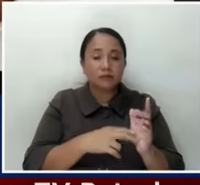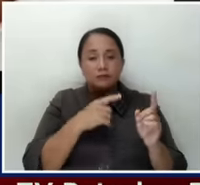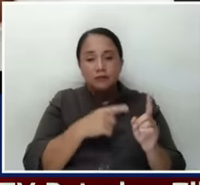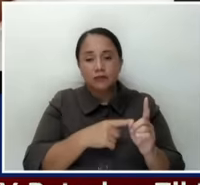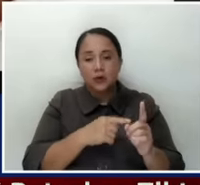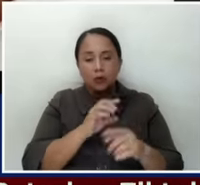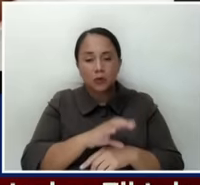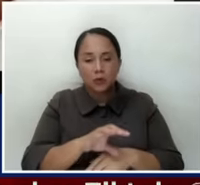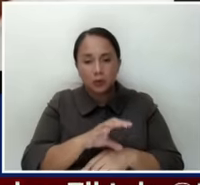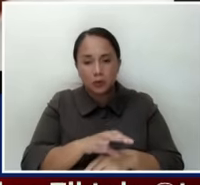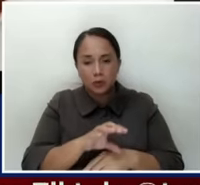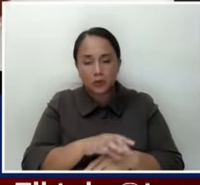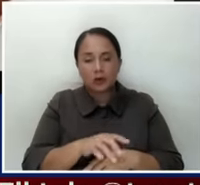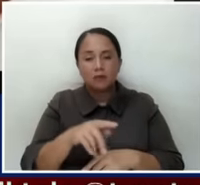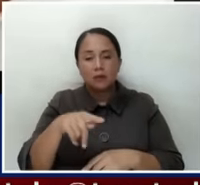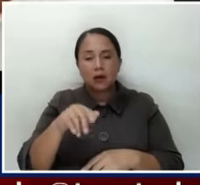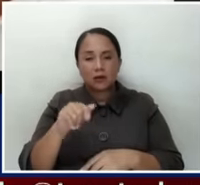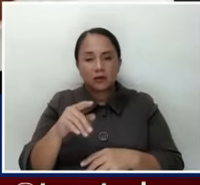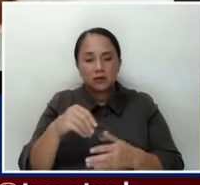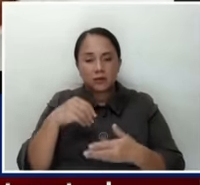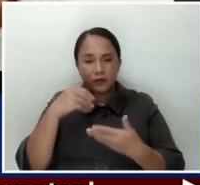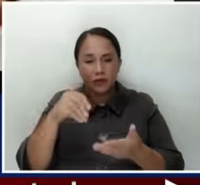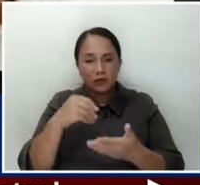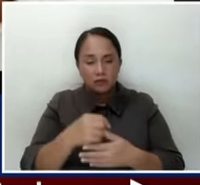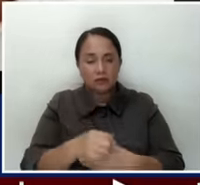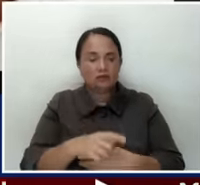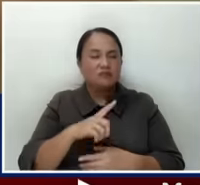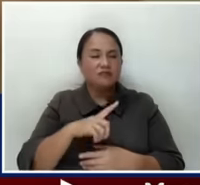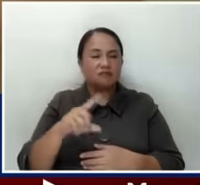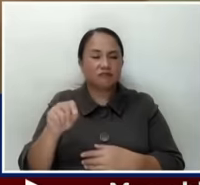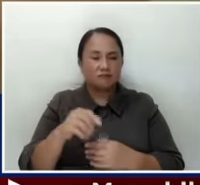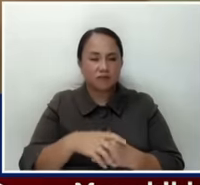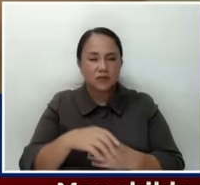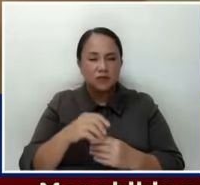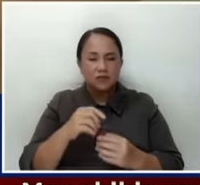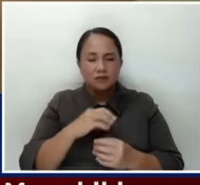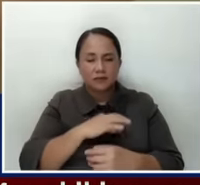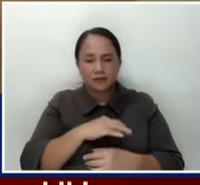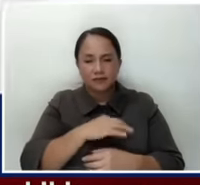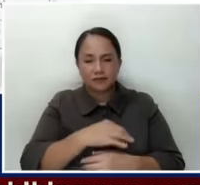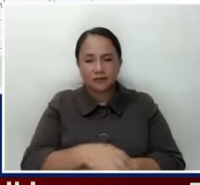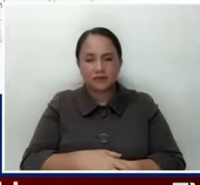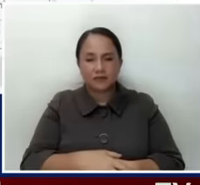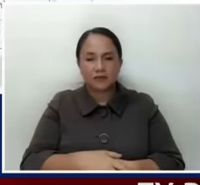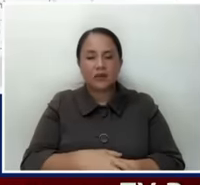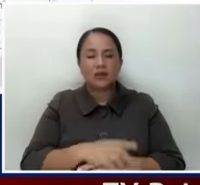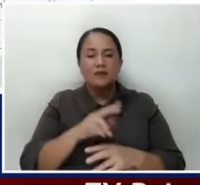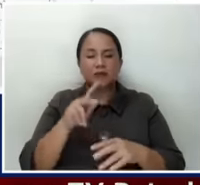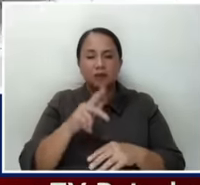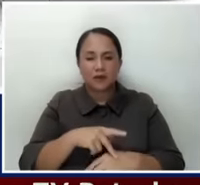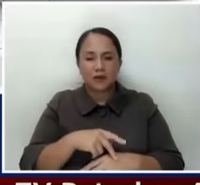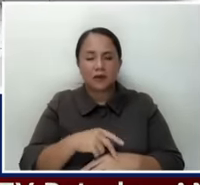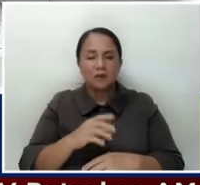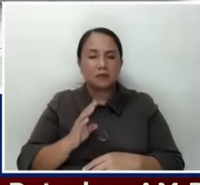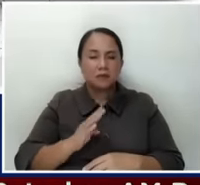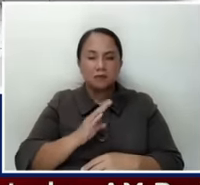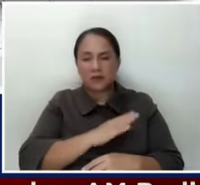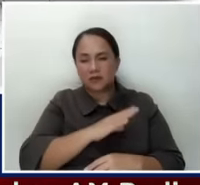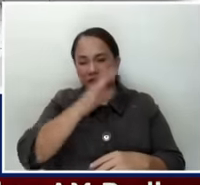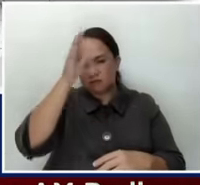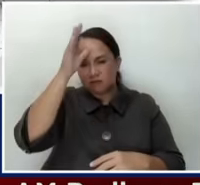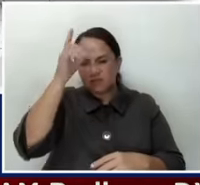konsulta package provider, ang dali na lang nung availment. Sa Pilipinas, breast cancer ang